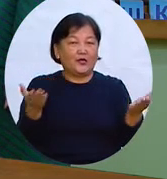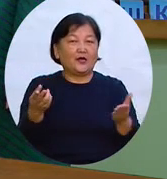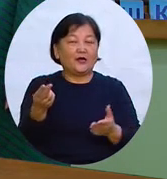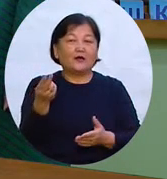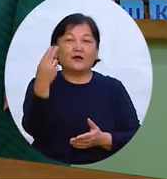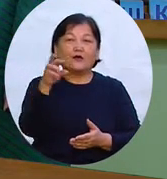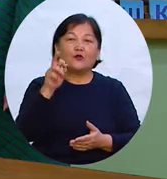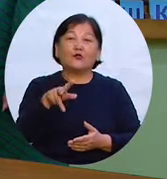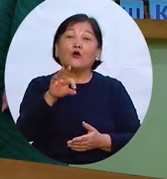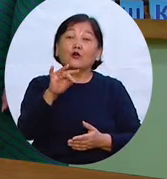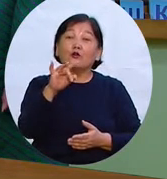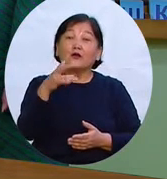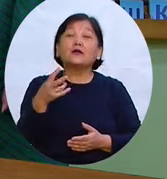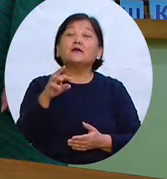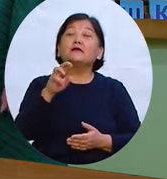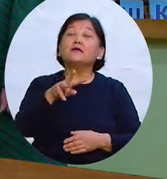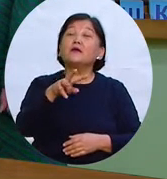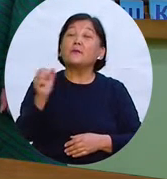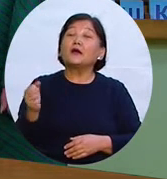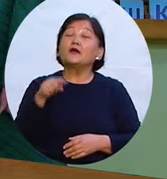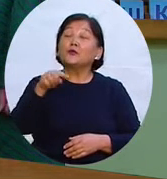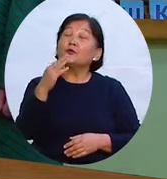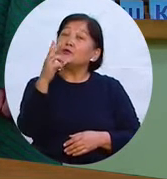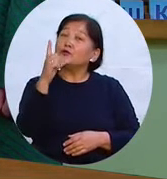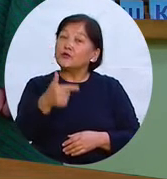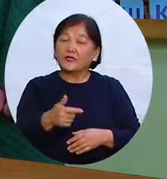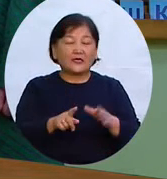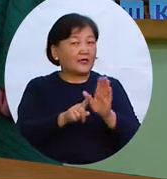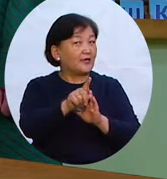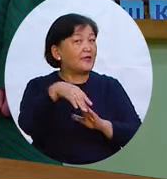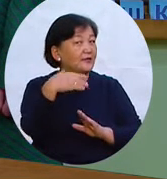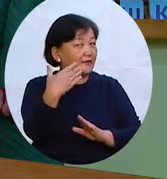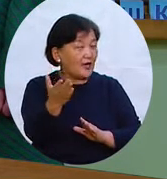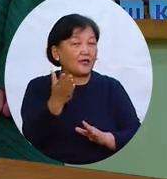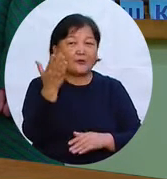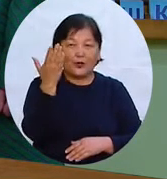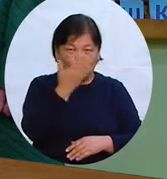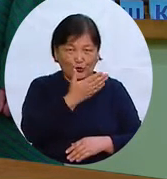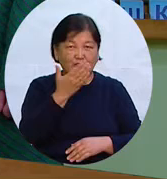долгорын нимагийн шүнийн талд адуу янцхан гэсэн энэ шүлгийг эхлээд та нар мань уншлаа.